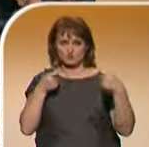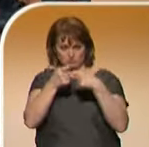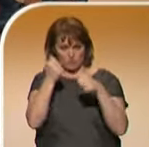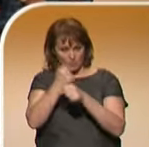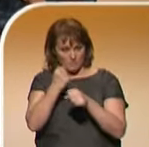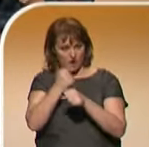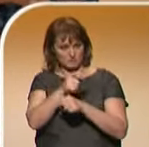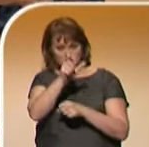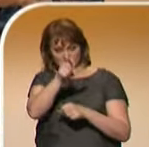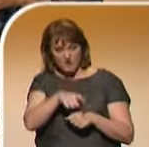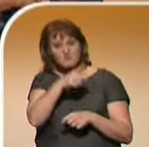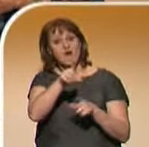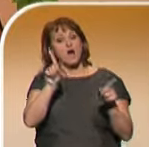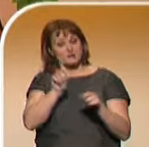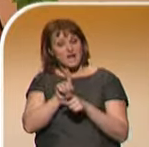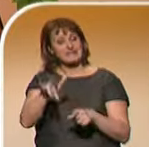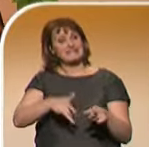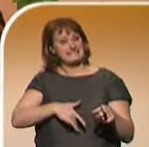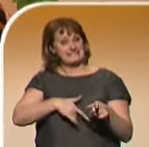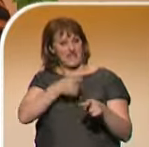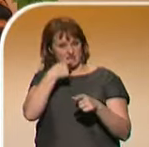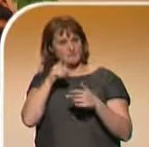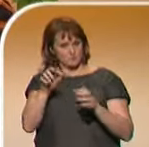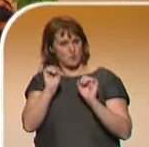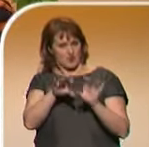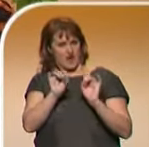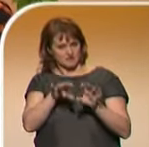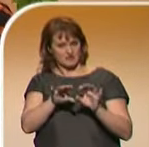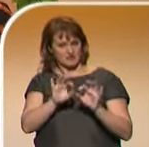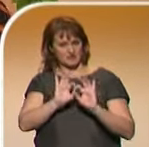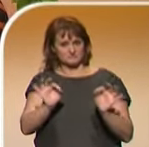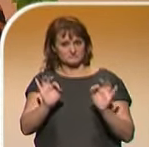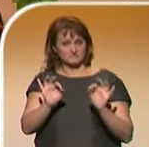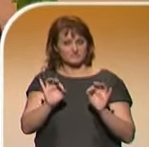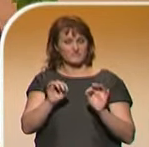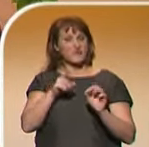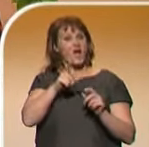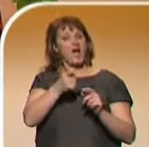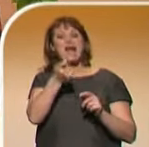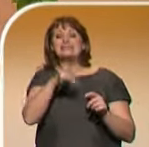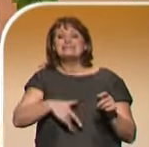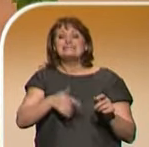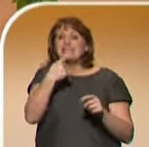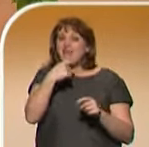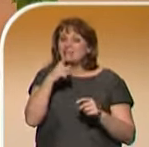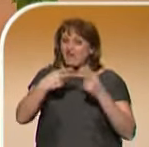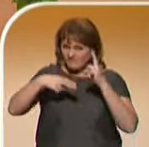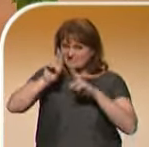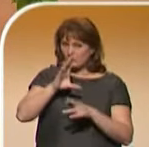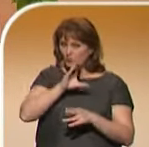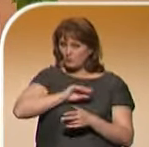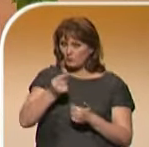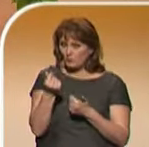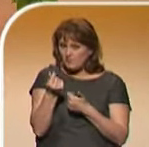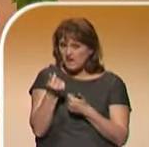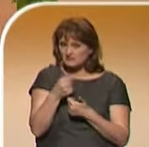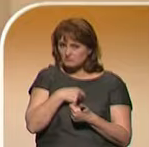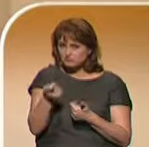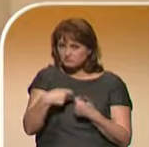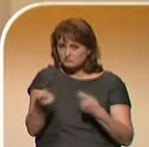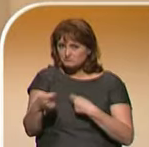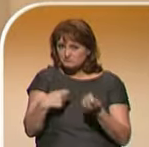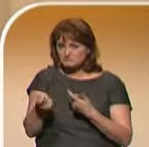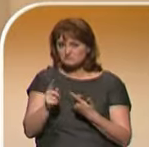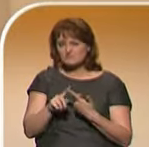jako s neurologem, ale třeba i určitě s dietní poradkyní. A je třeba tato dieta finančně náročnější než normální strava? Je